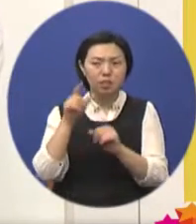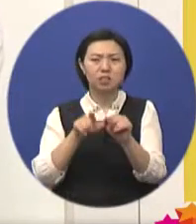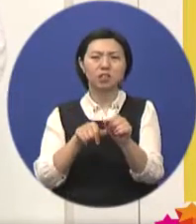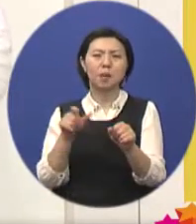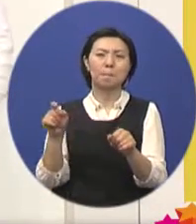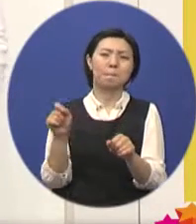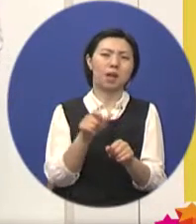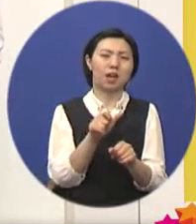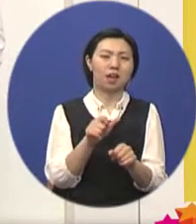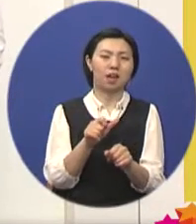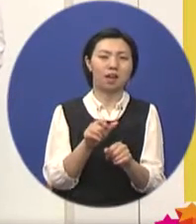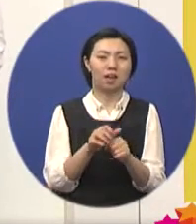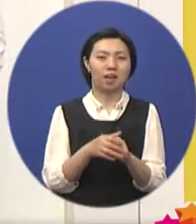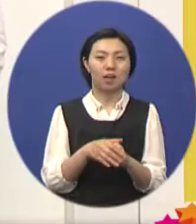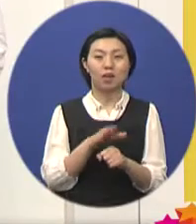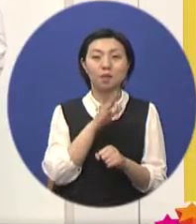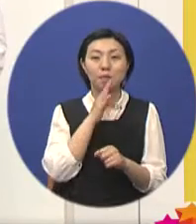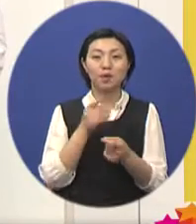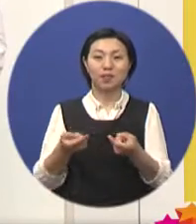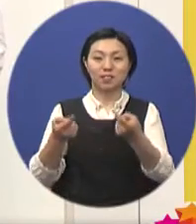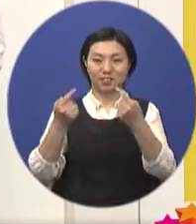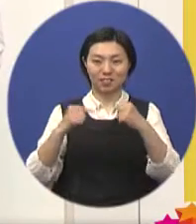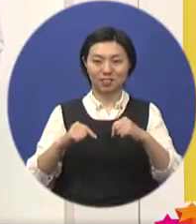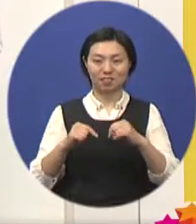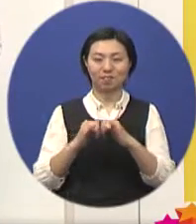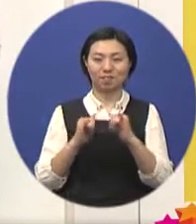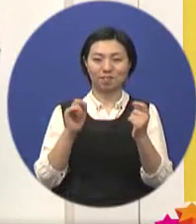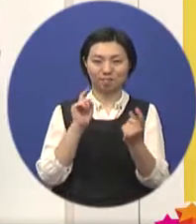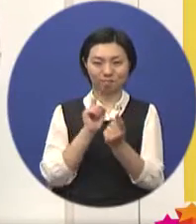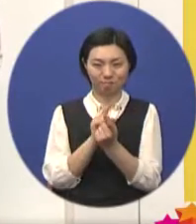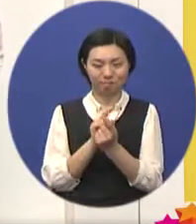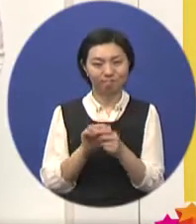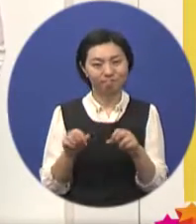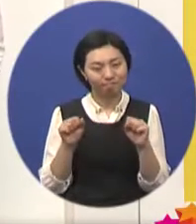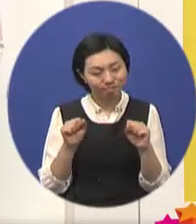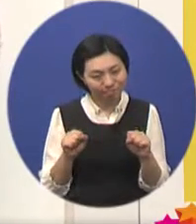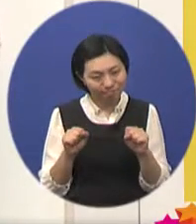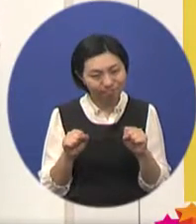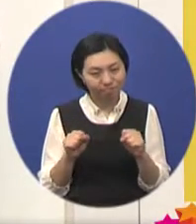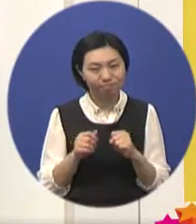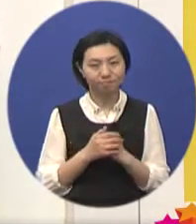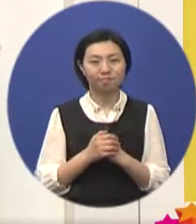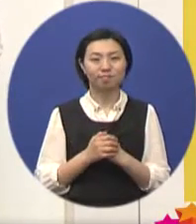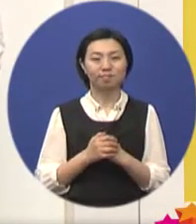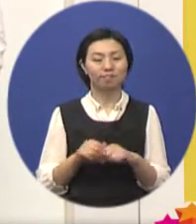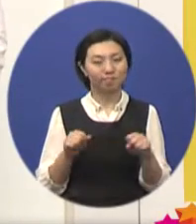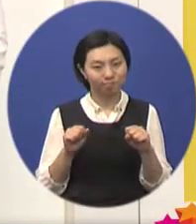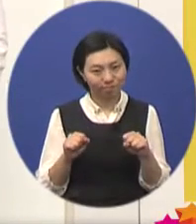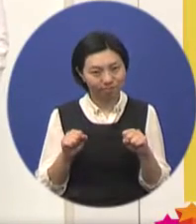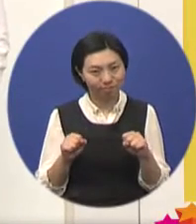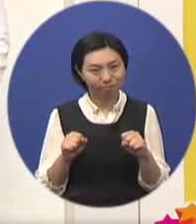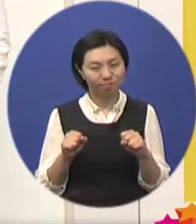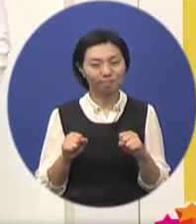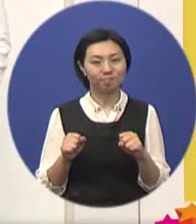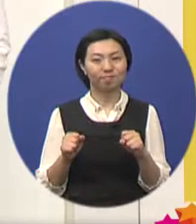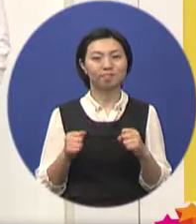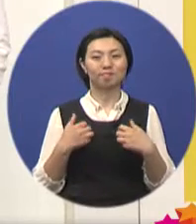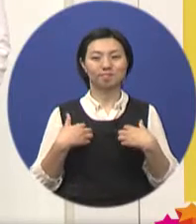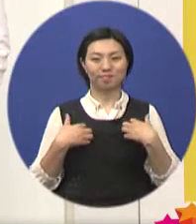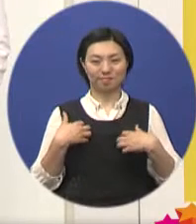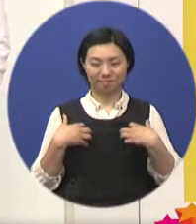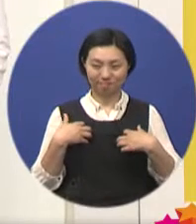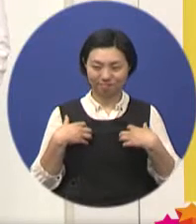모릅니다. 네. 즉석 참여자 또 만나보죠. 네. 안녕하세요. 어서 오세요. 네, 안녕하세요. 반갑습니다.